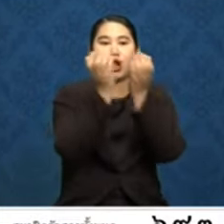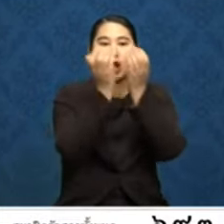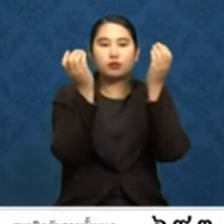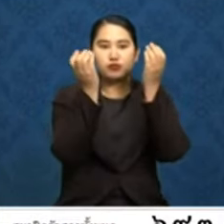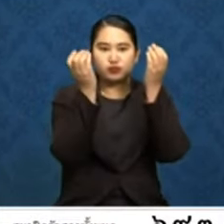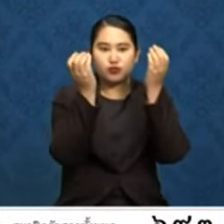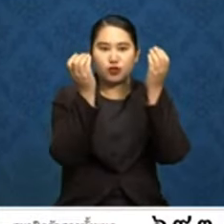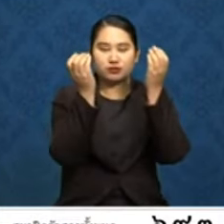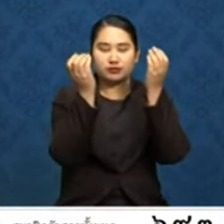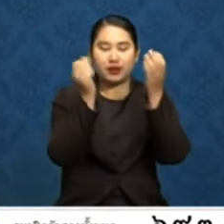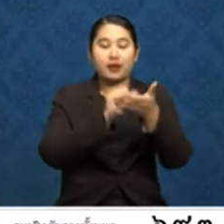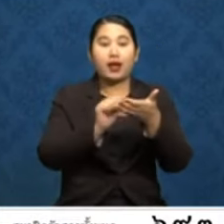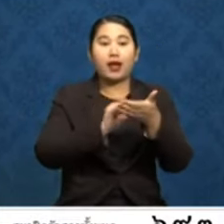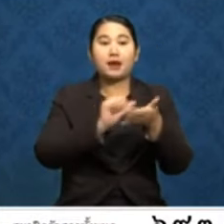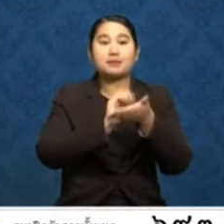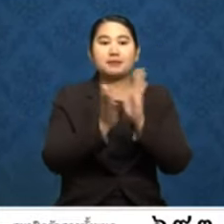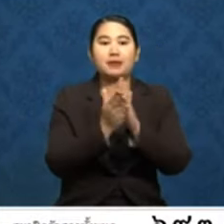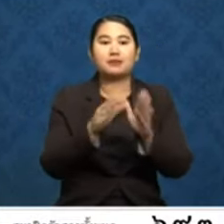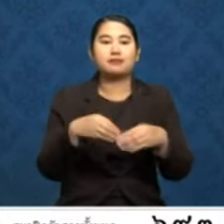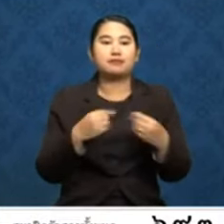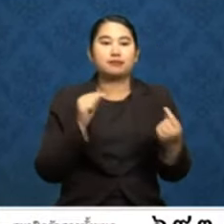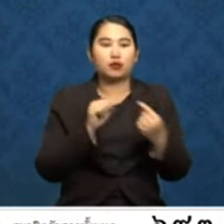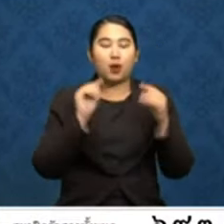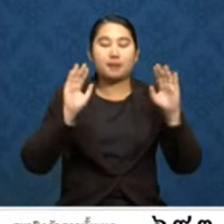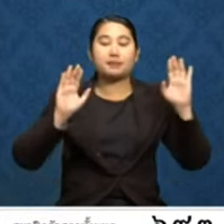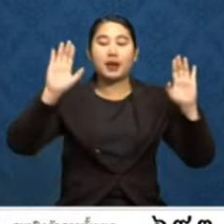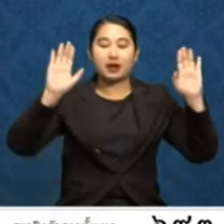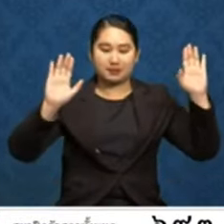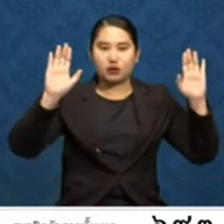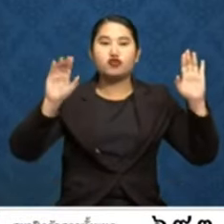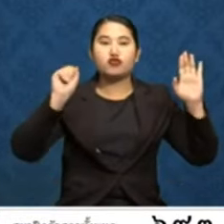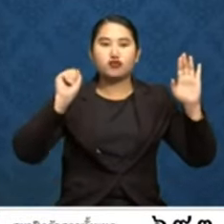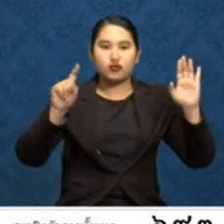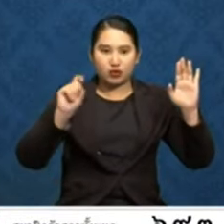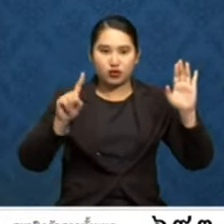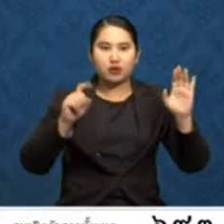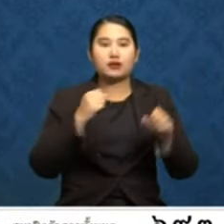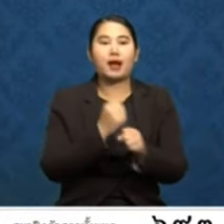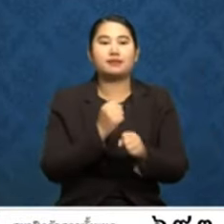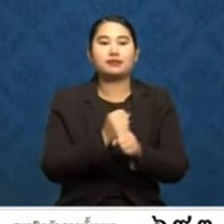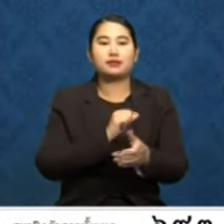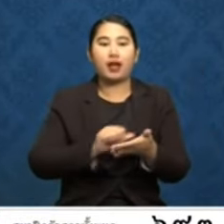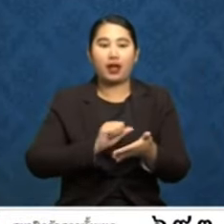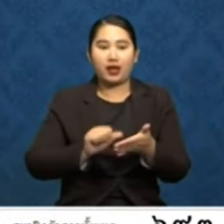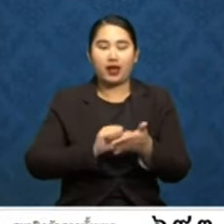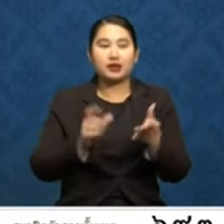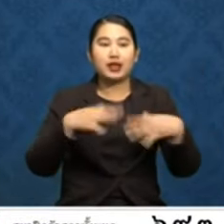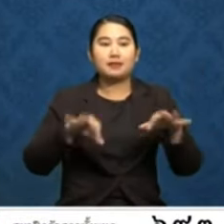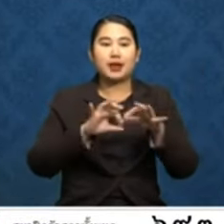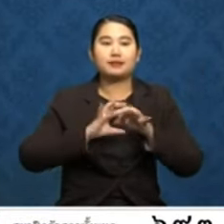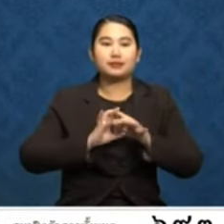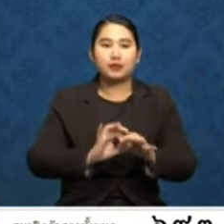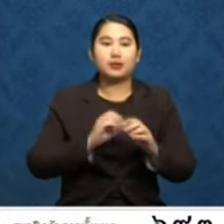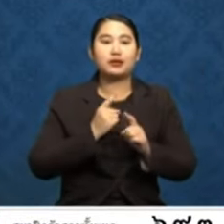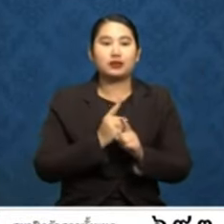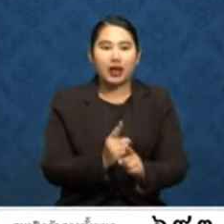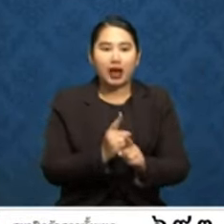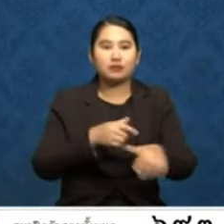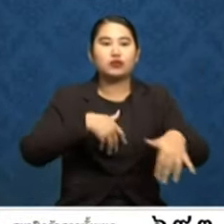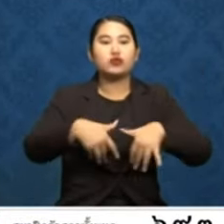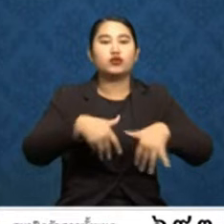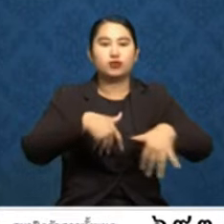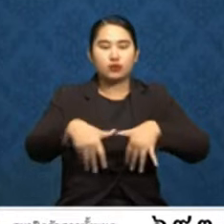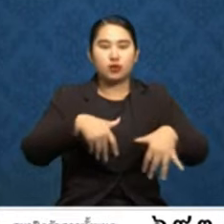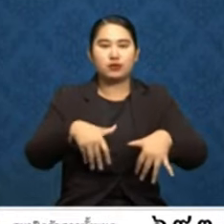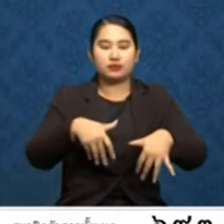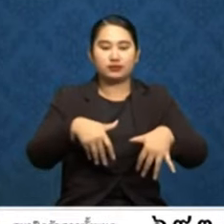นให้เป็นประชาธิปไตยมากขึ้นโดยเร็วที่สุดโดยยึดโยงกับประชาชนและหลักการ